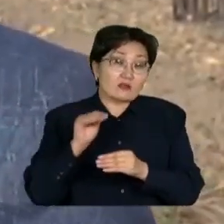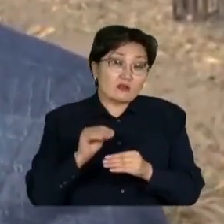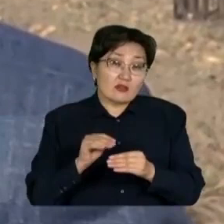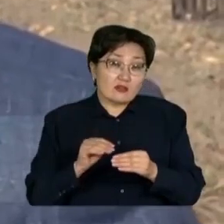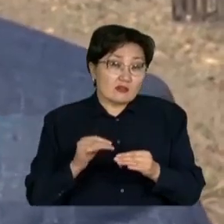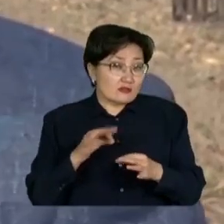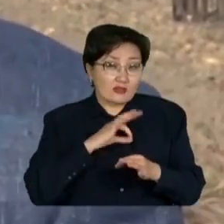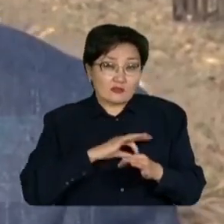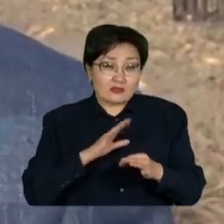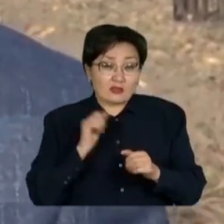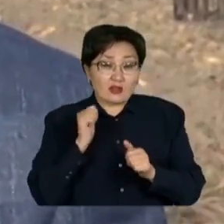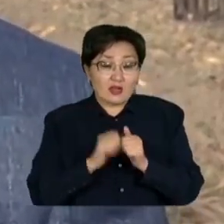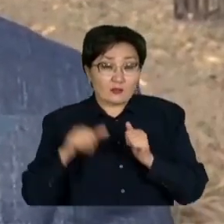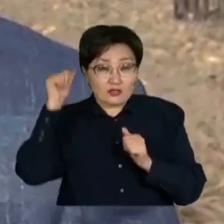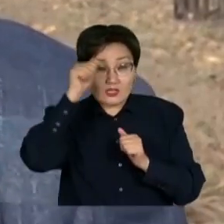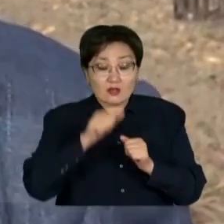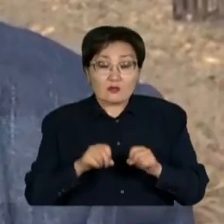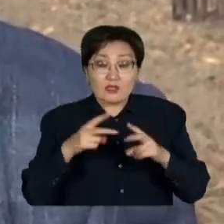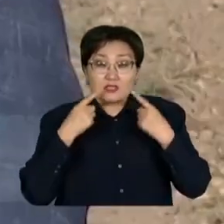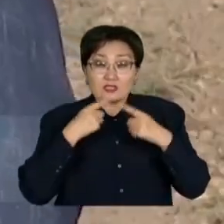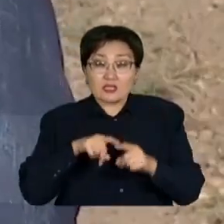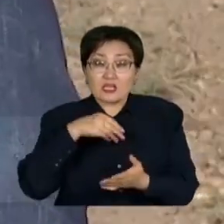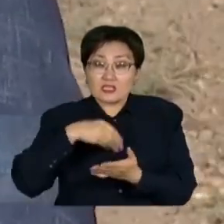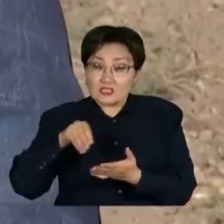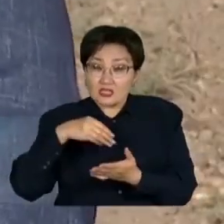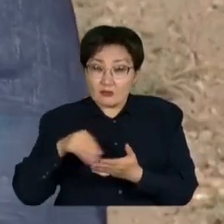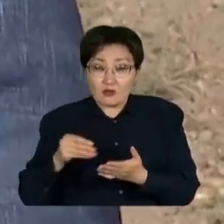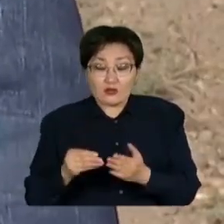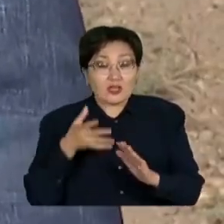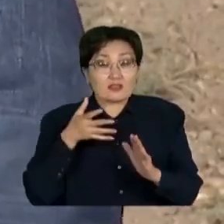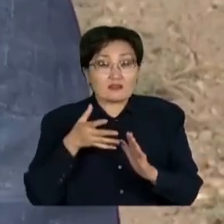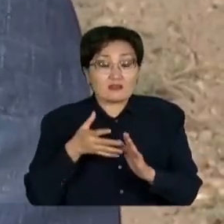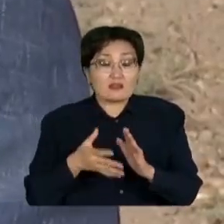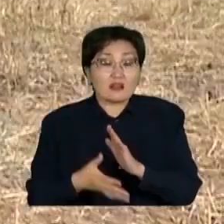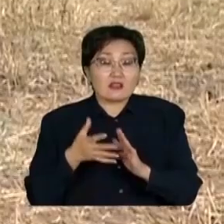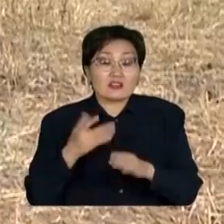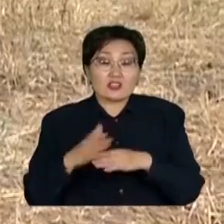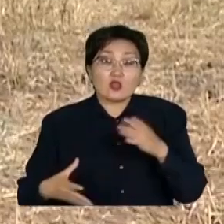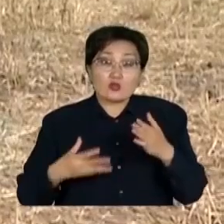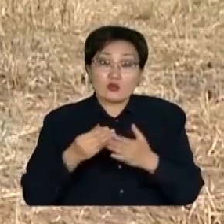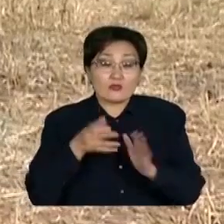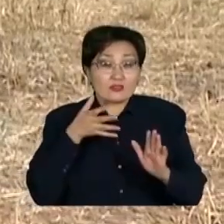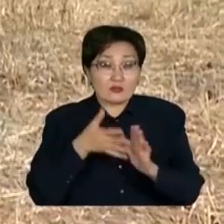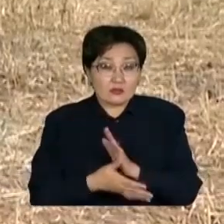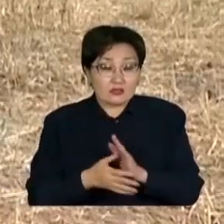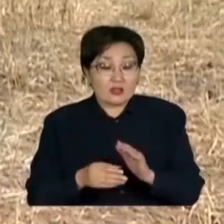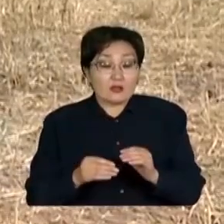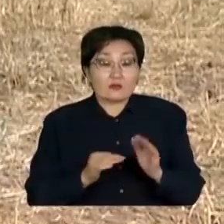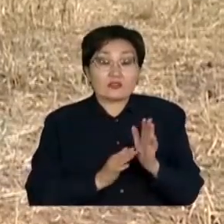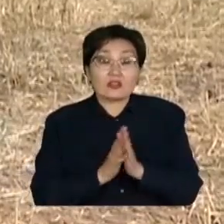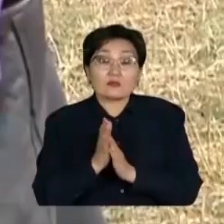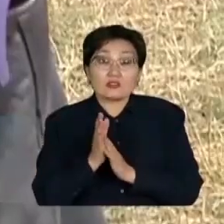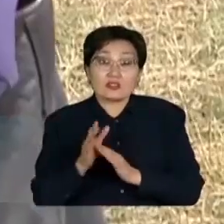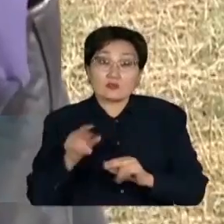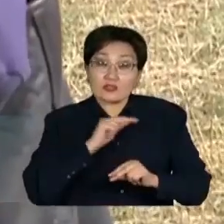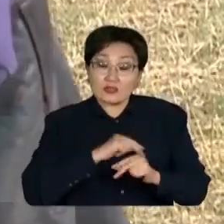тапқан тайнағың бәрін анау неге техника беріп отырасың? 7 жылдың ішінде ол комбайның өзі ескіреді. Күн-түн демей егістік басында жұмыс істеген